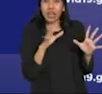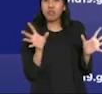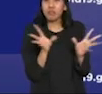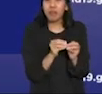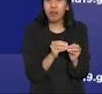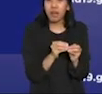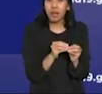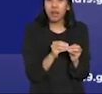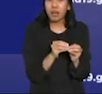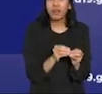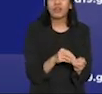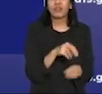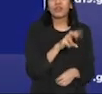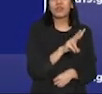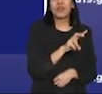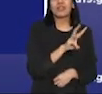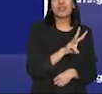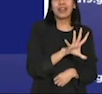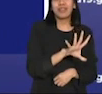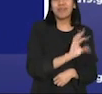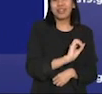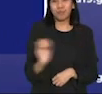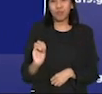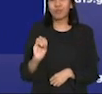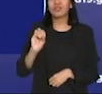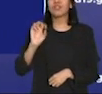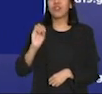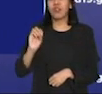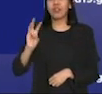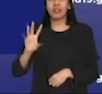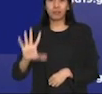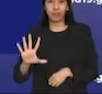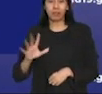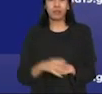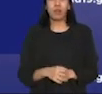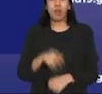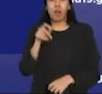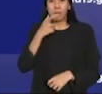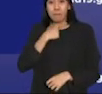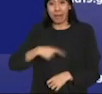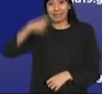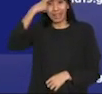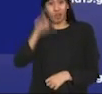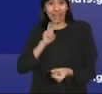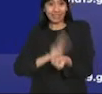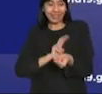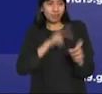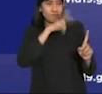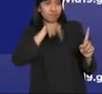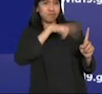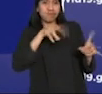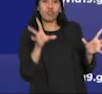adalah 235.000 35 orang pasien dalam pengawasan sebanyak 20